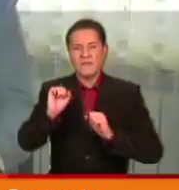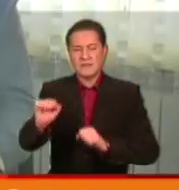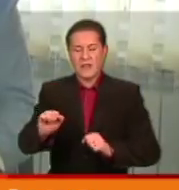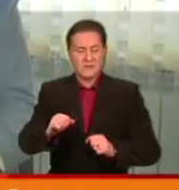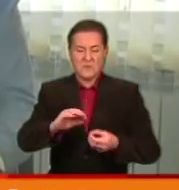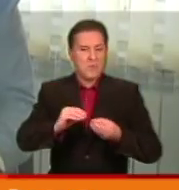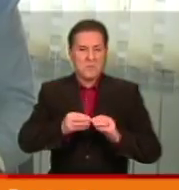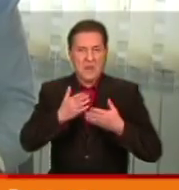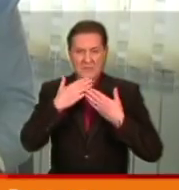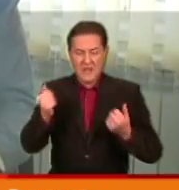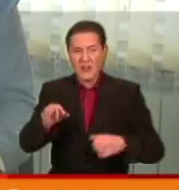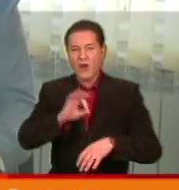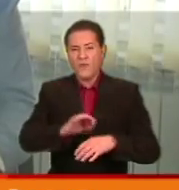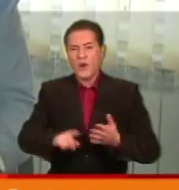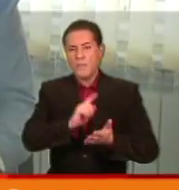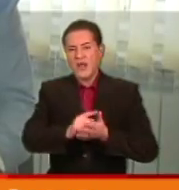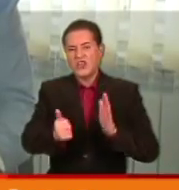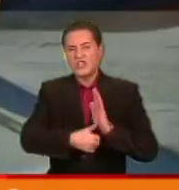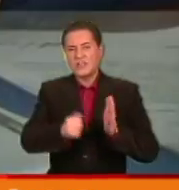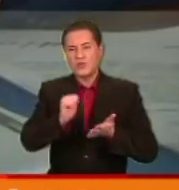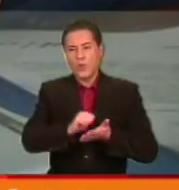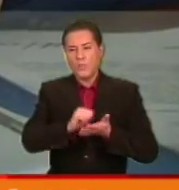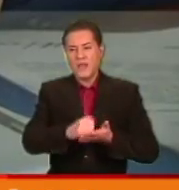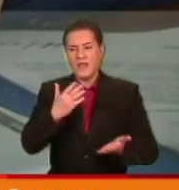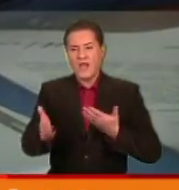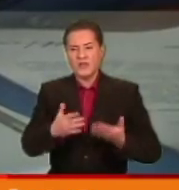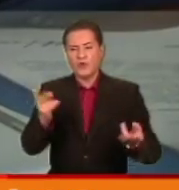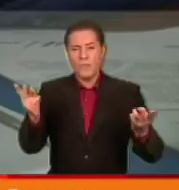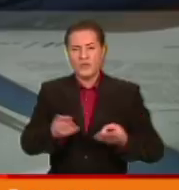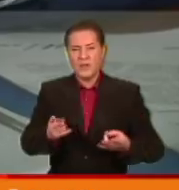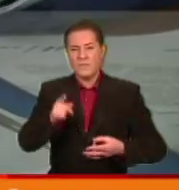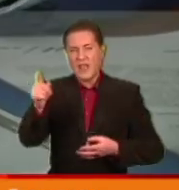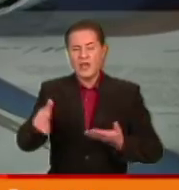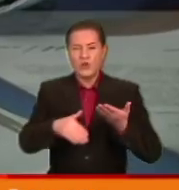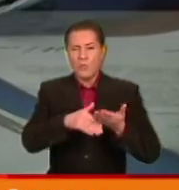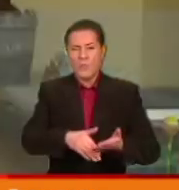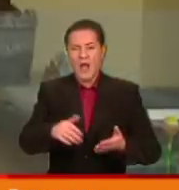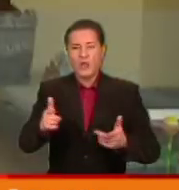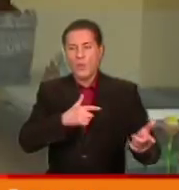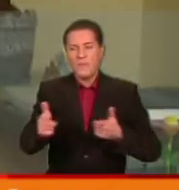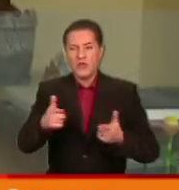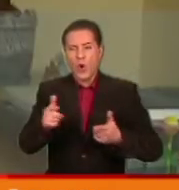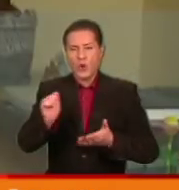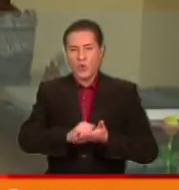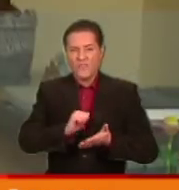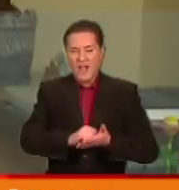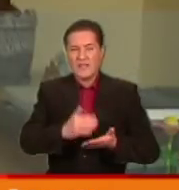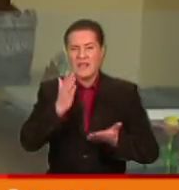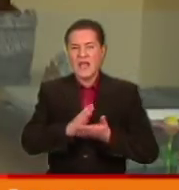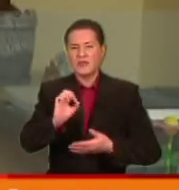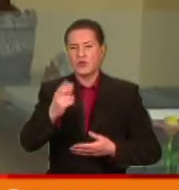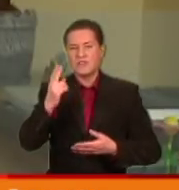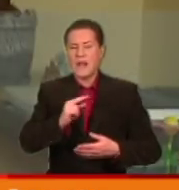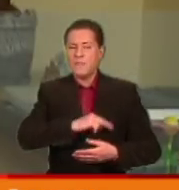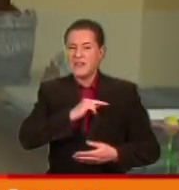Кажуть, хворий має надати лише 6 документів. Якщо потрібно, то їх допомагають підготувати. Є соціальні працівники